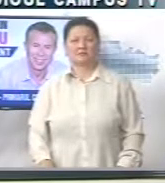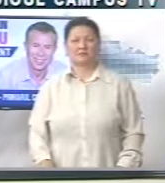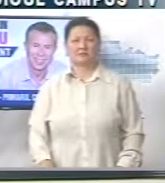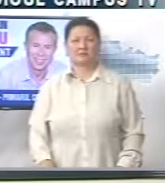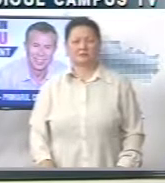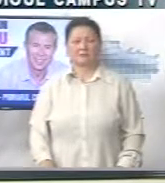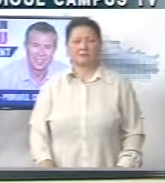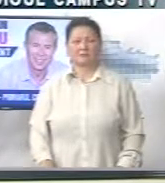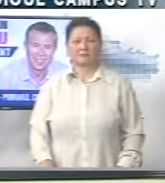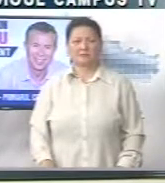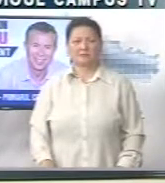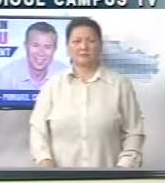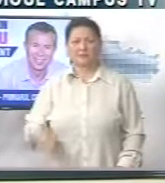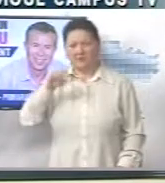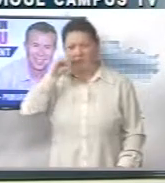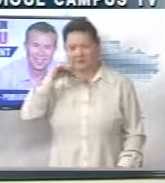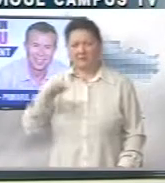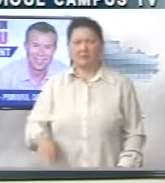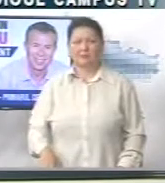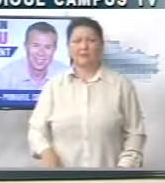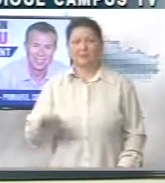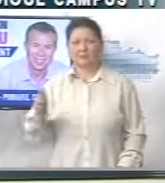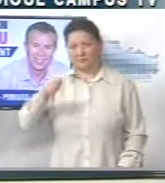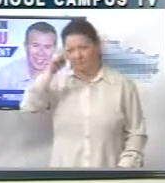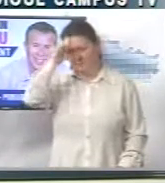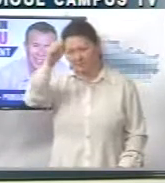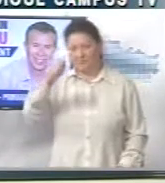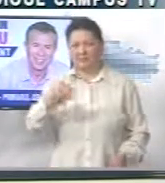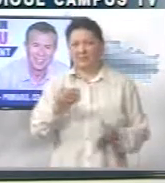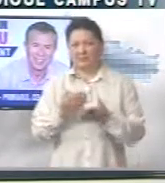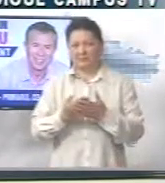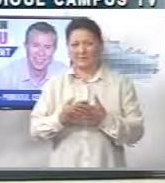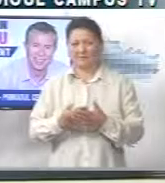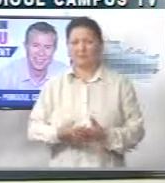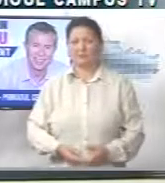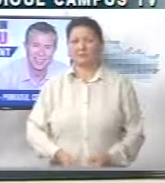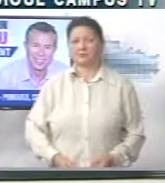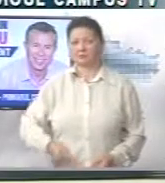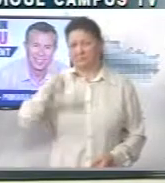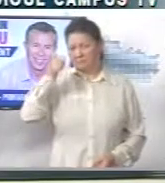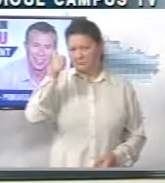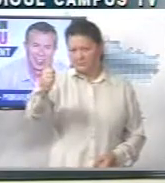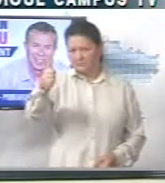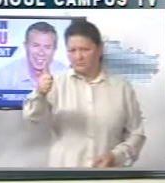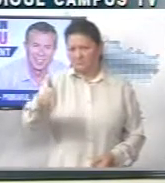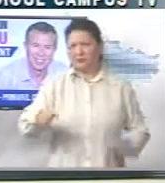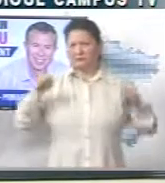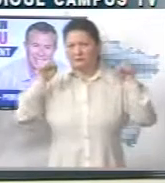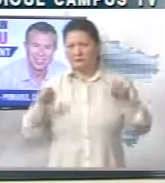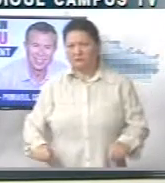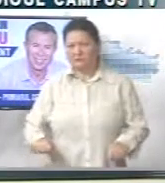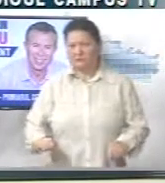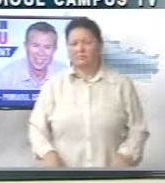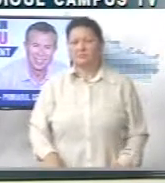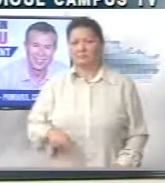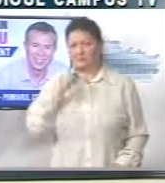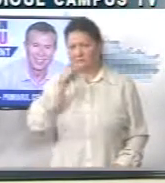îl cunosc ca om pe domnul Ionescu și îl respect pentru că are cuvânt. Da, extrem de important acest